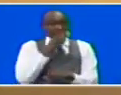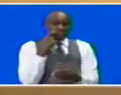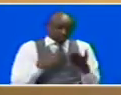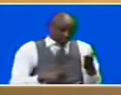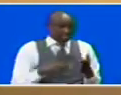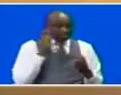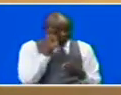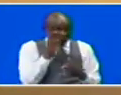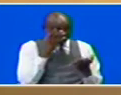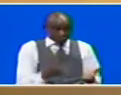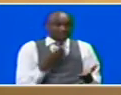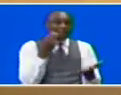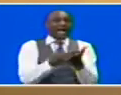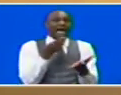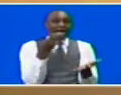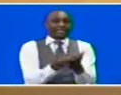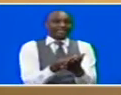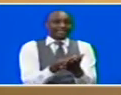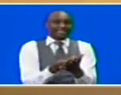wanasema wanaangalia pesa.